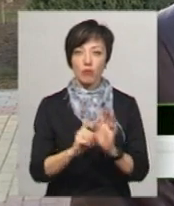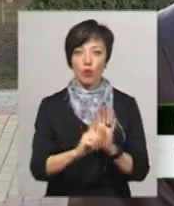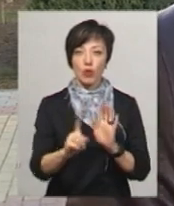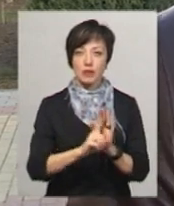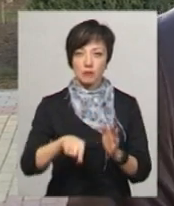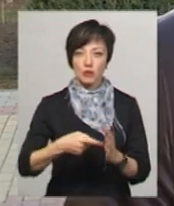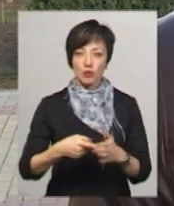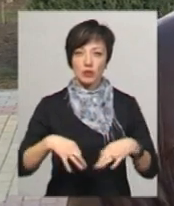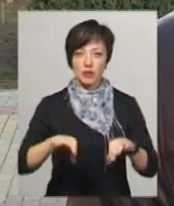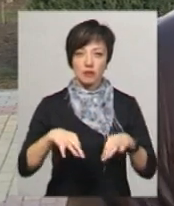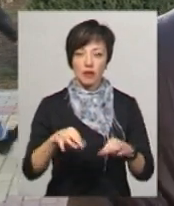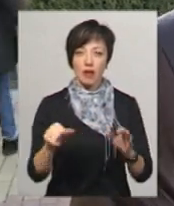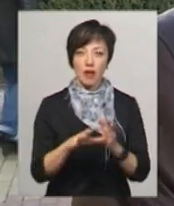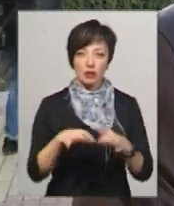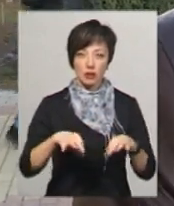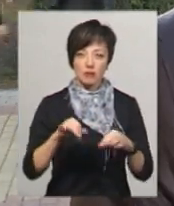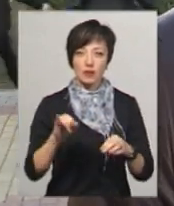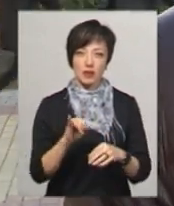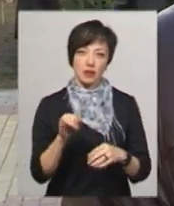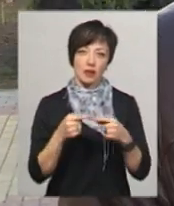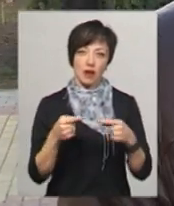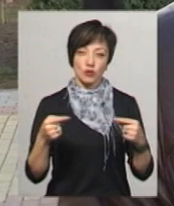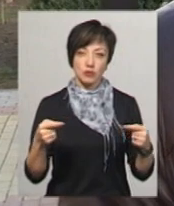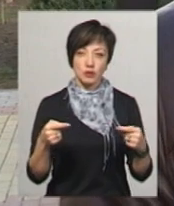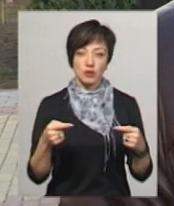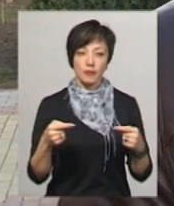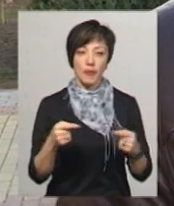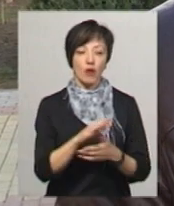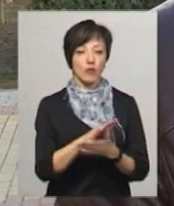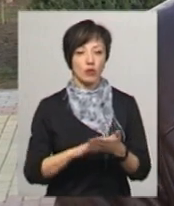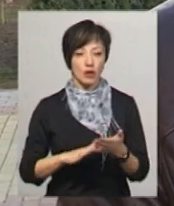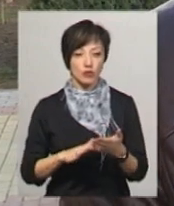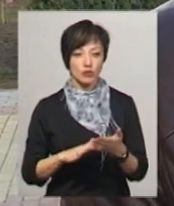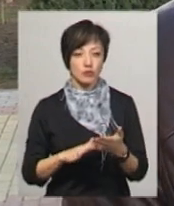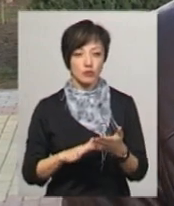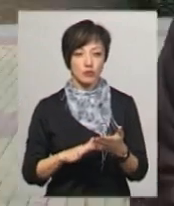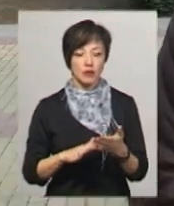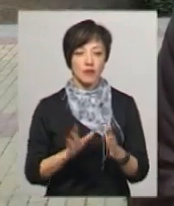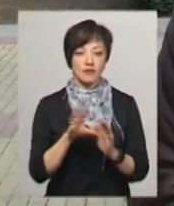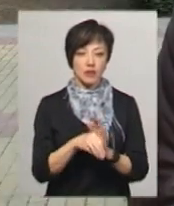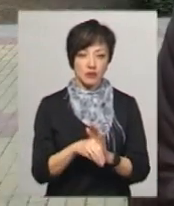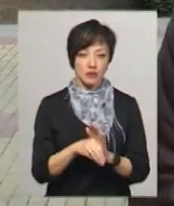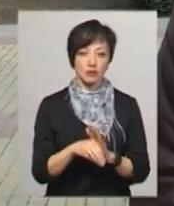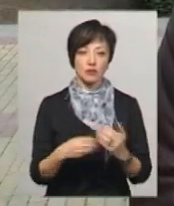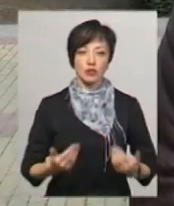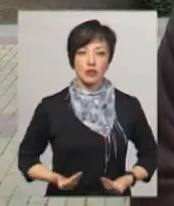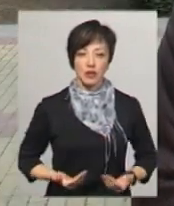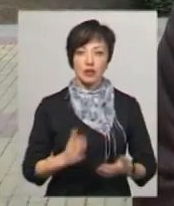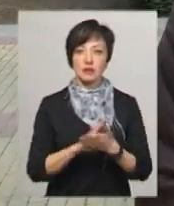пасажирському транспорті, електротранспорті та автотранспорті. В подальшому воно вже буде втілено в життя, ставимо для себе